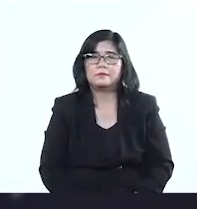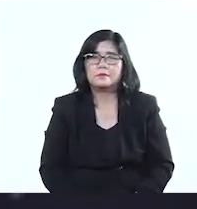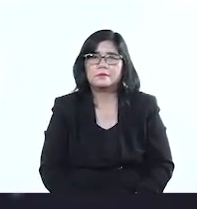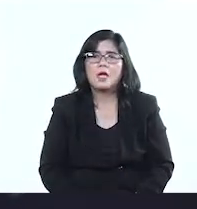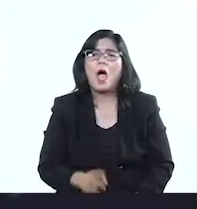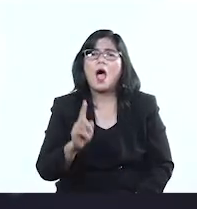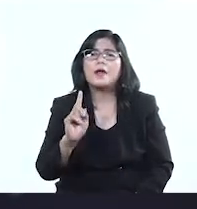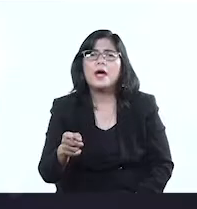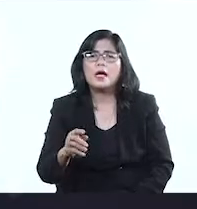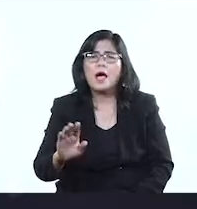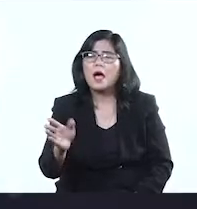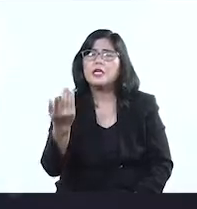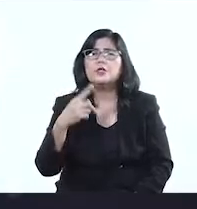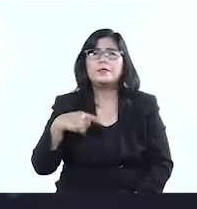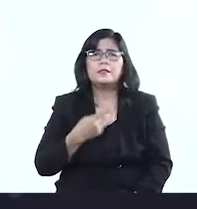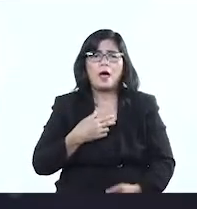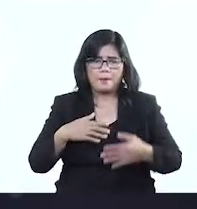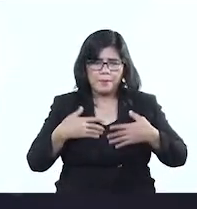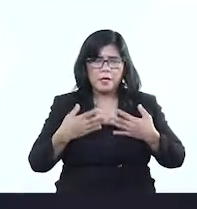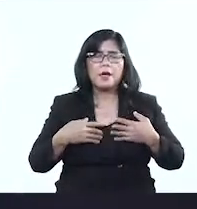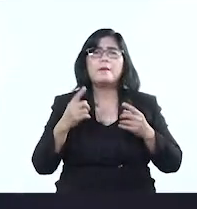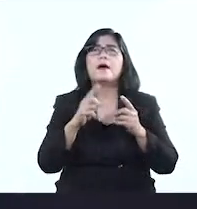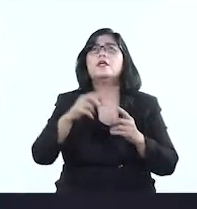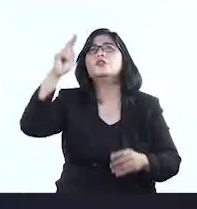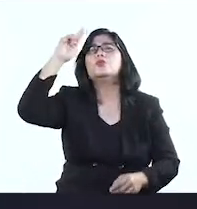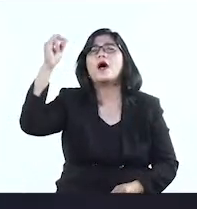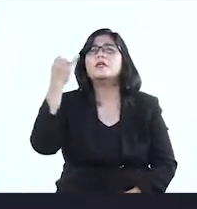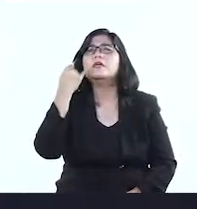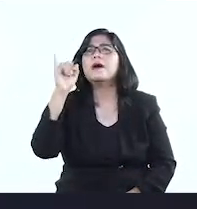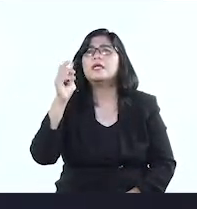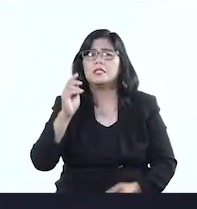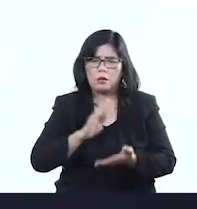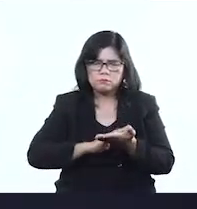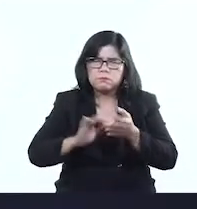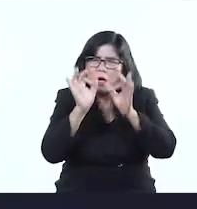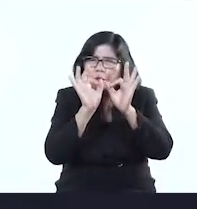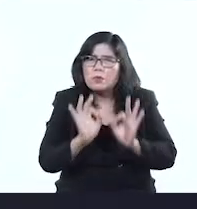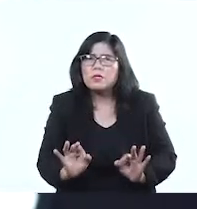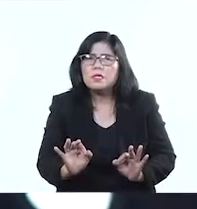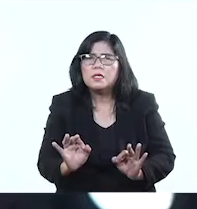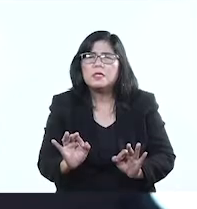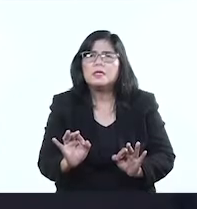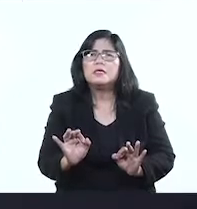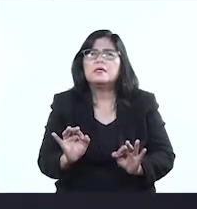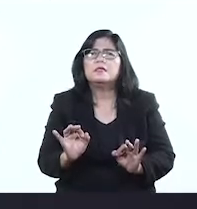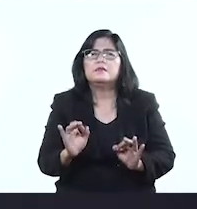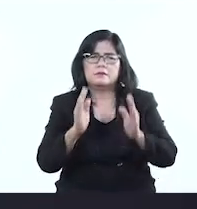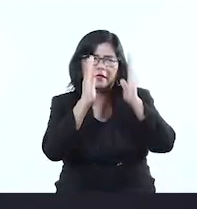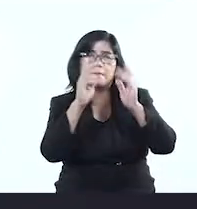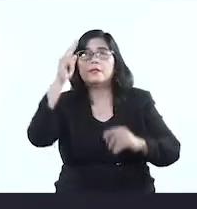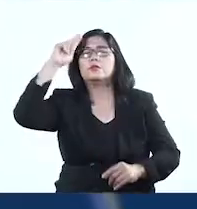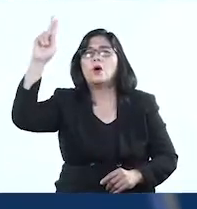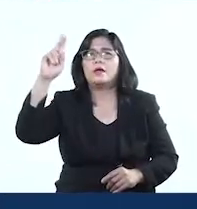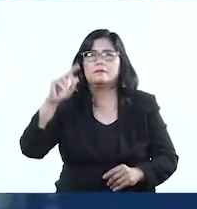Hai adakah hidup kita berkenan kepada Tuhan apakah iman kita murni Saya tertarik dengan Paulus katakan